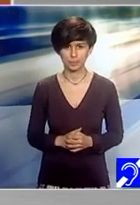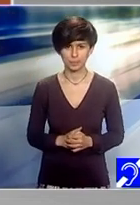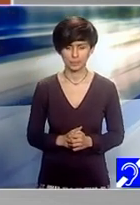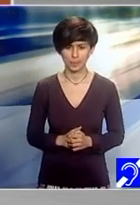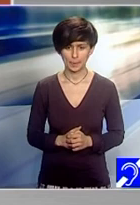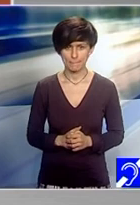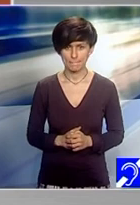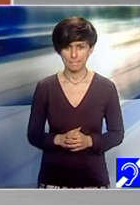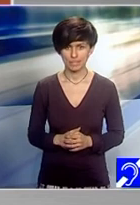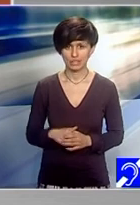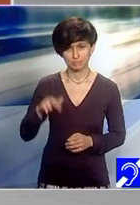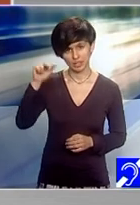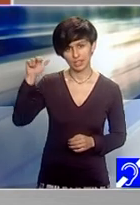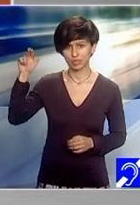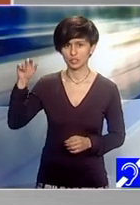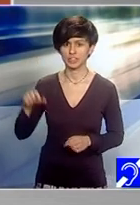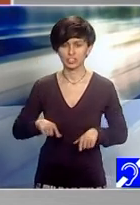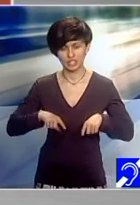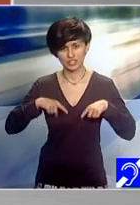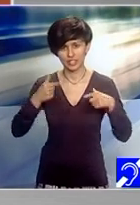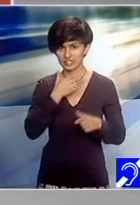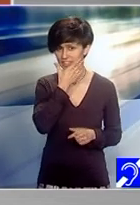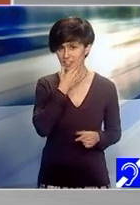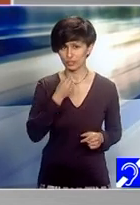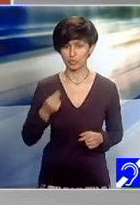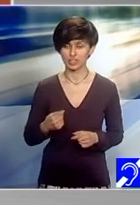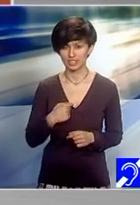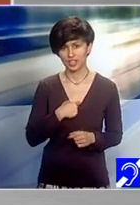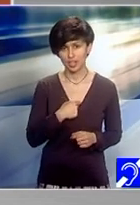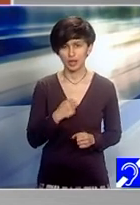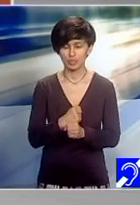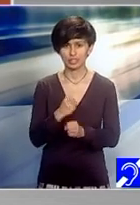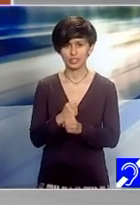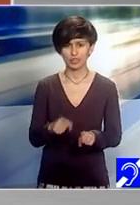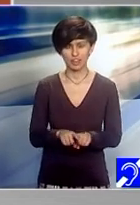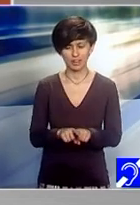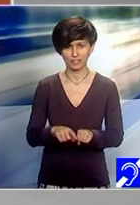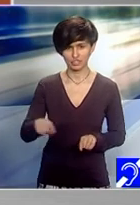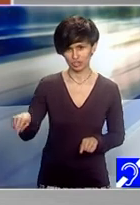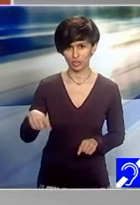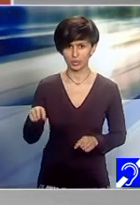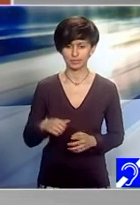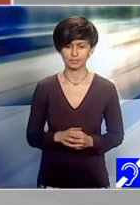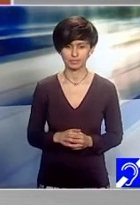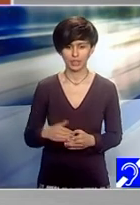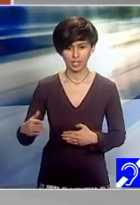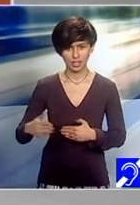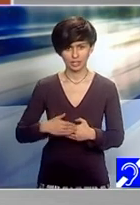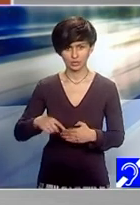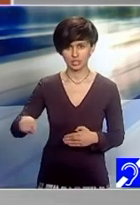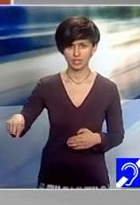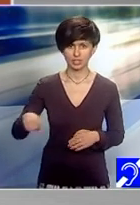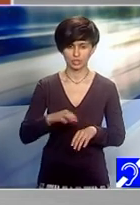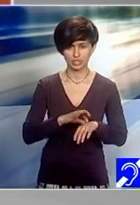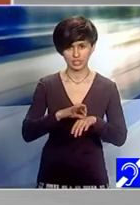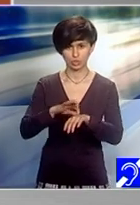bine, le merge bine norvegienilor și viața este frumoasă, poate ne-o fac și nouă. Alături de noi se află coordonatorul acestui program, domnul